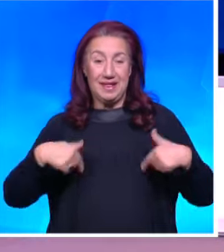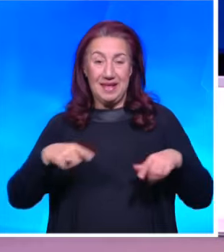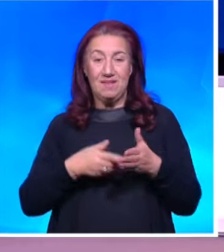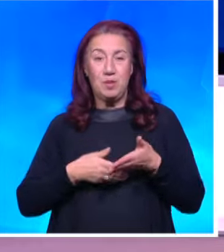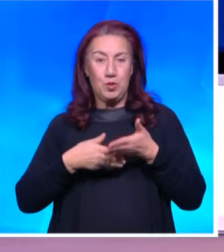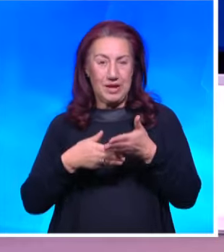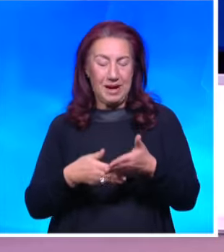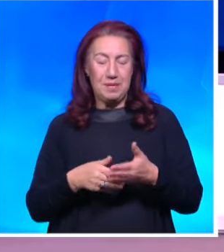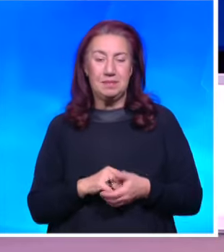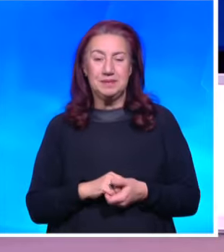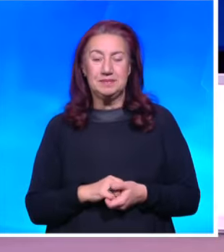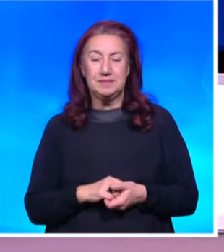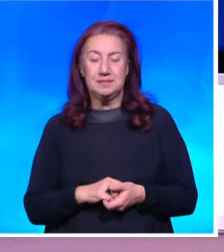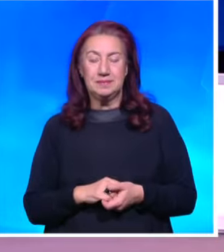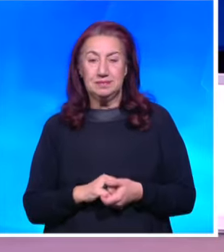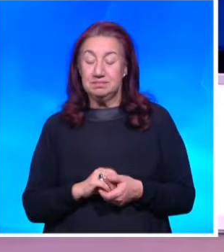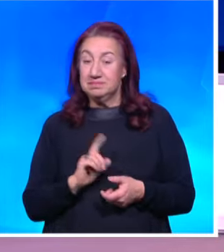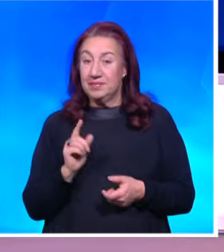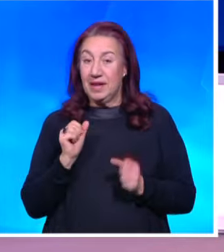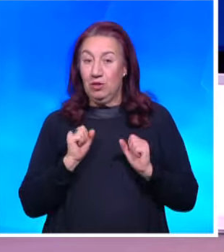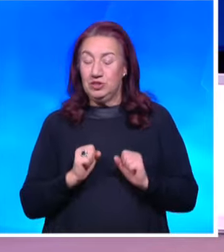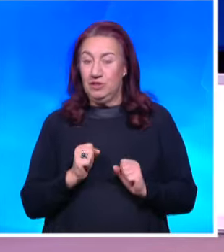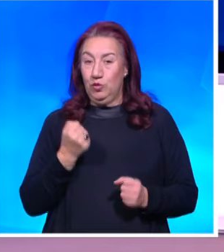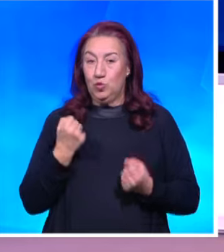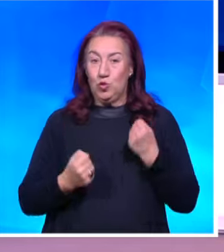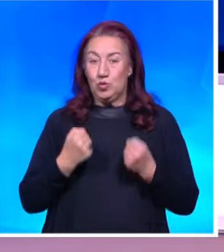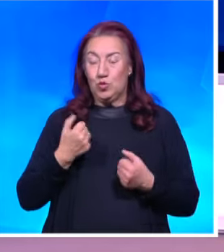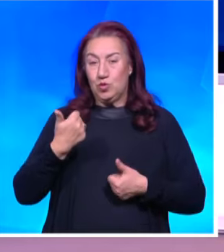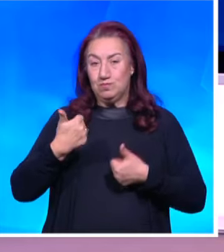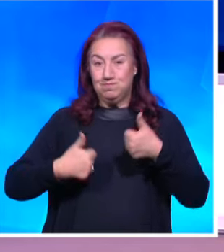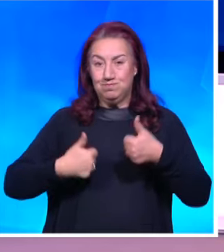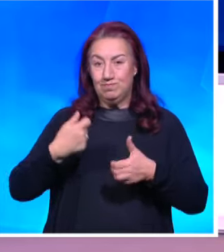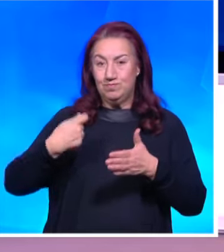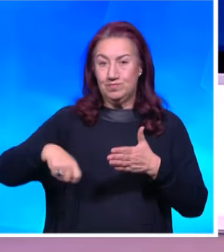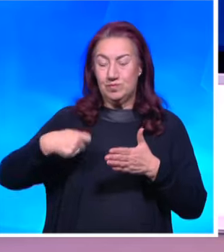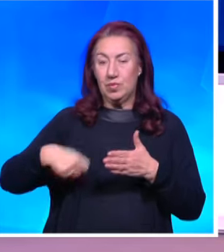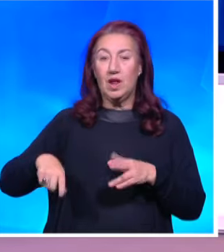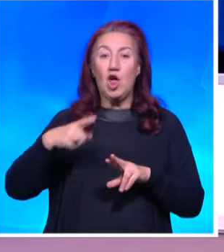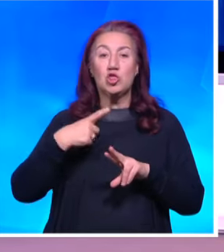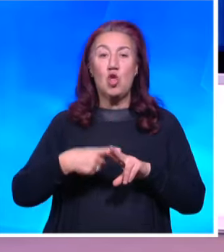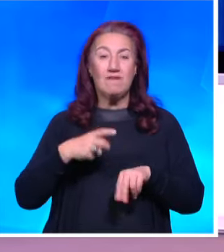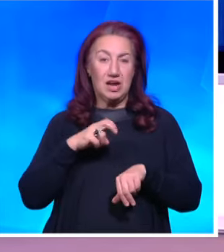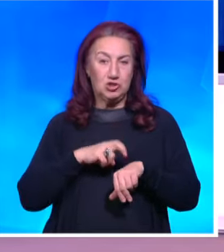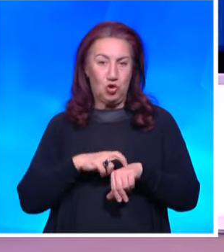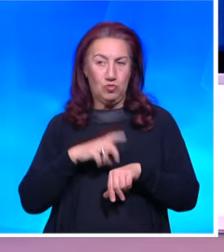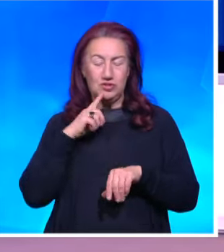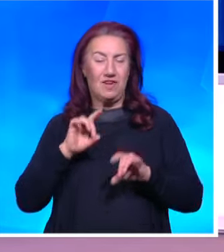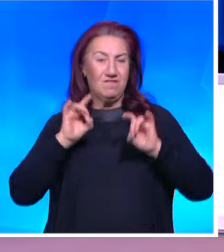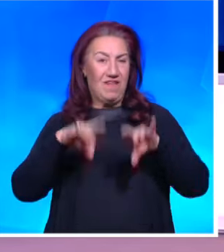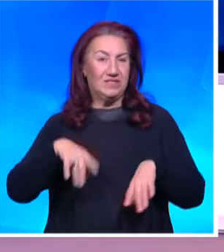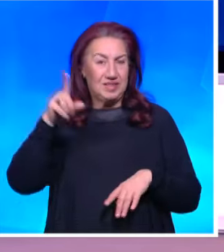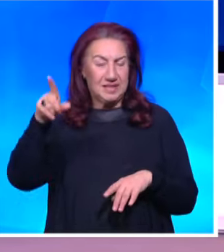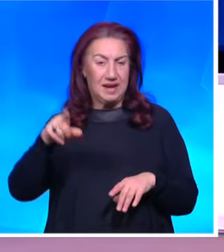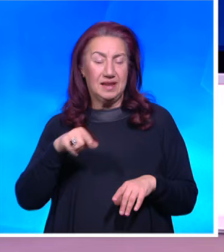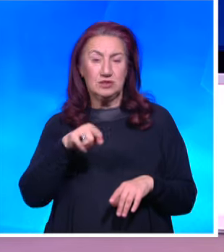подкрепяме неочаквано труден мач за новак джокович на старта на откритото първенство на австралия по тенис десеткратният шампион